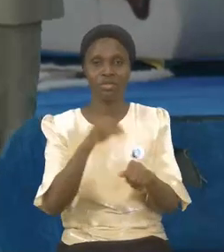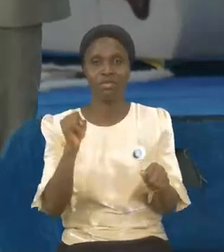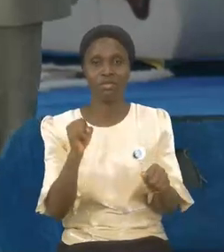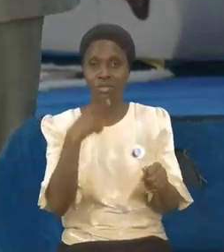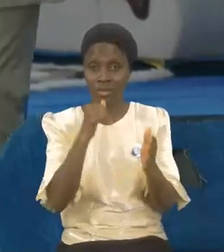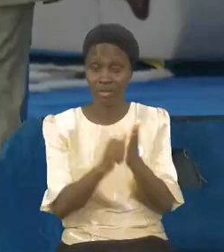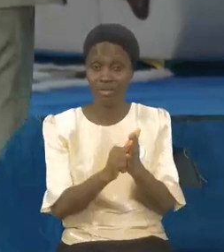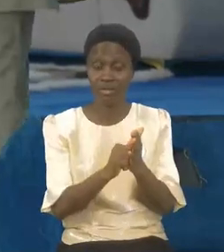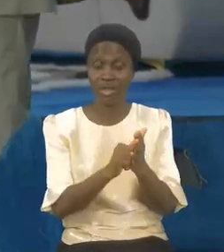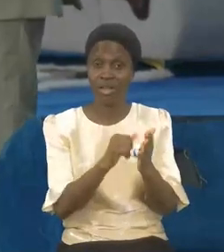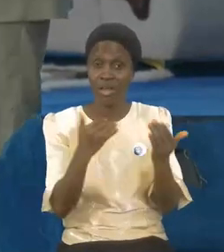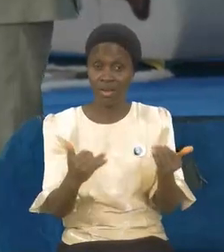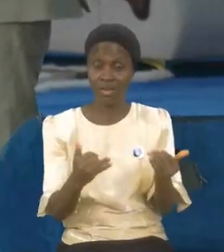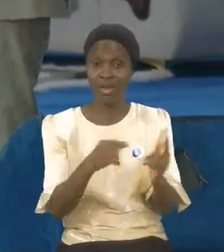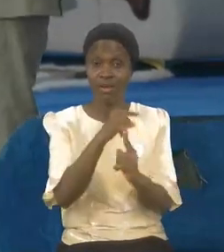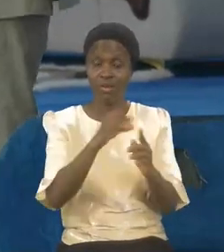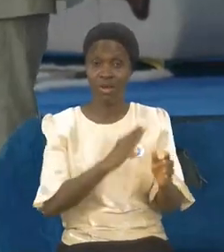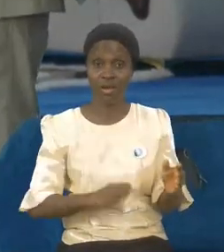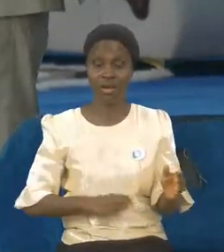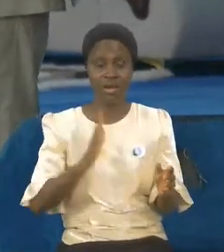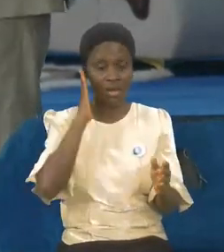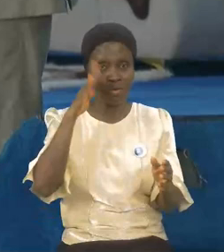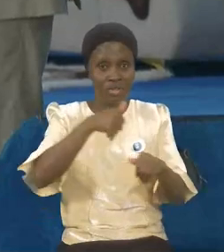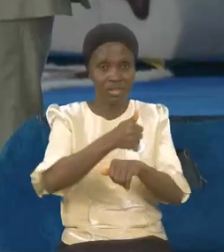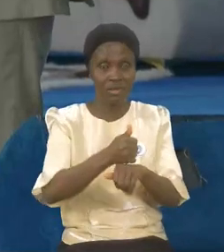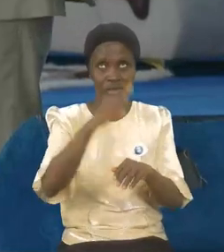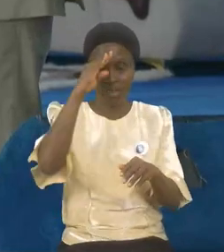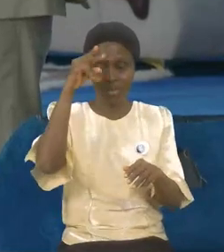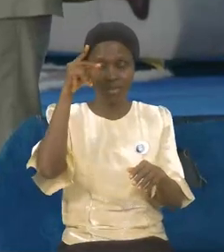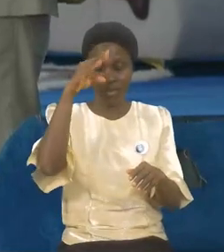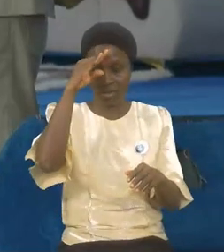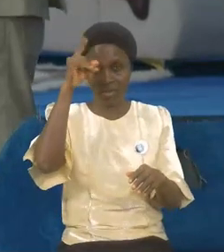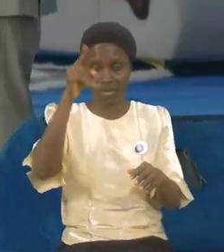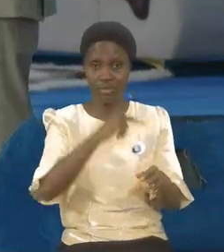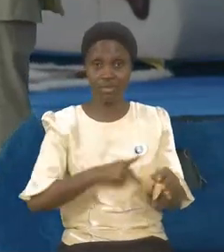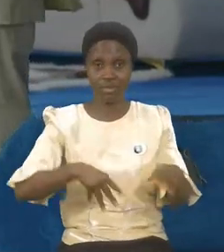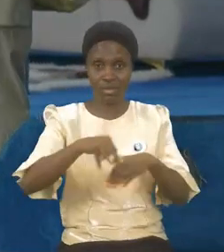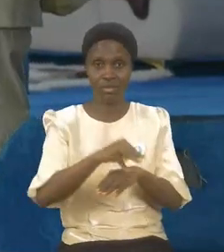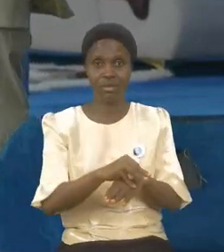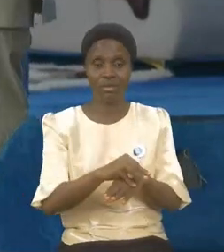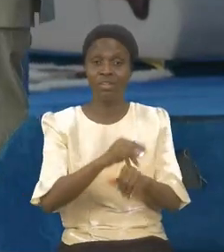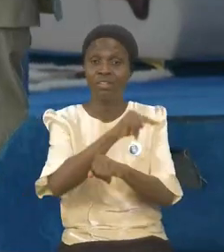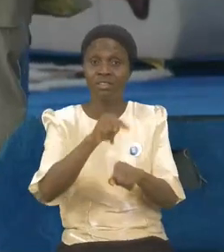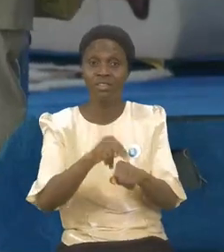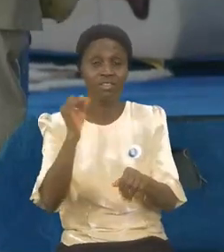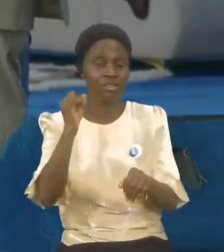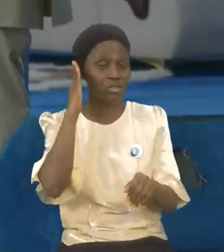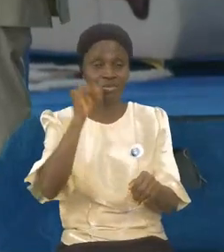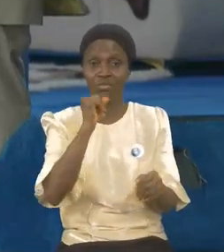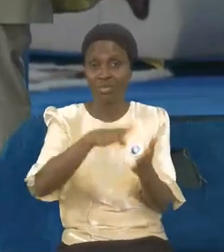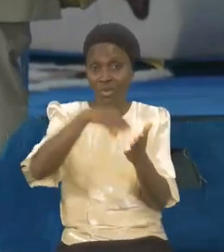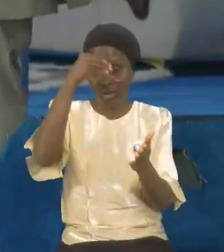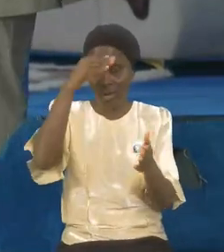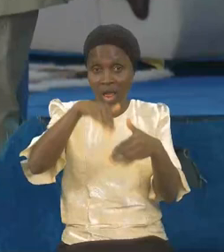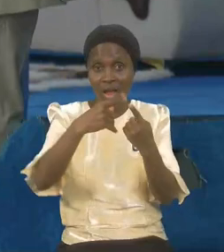Et Christ a instauré son royaume. Le royaume millénaire, il n'y aura plus de guerre. Et une nation